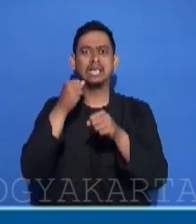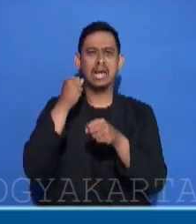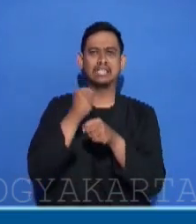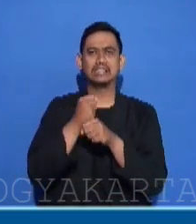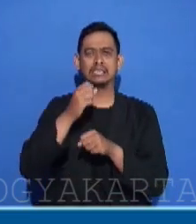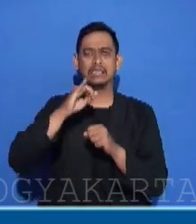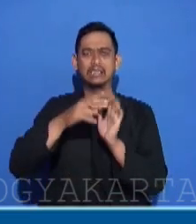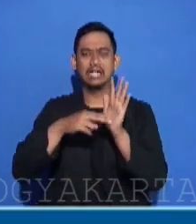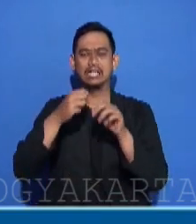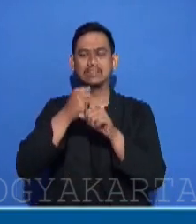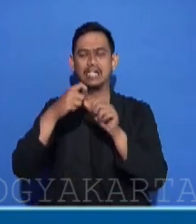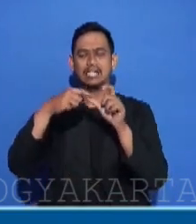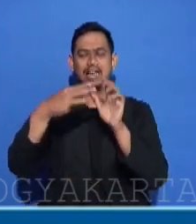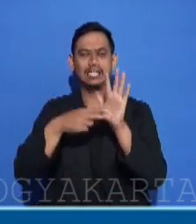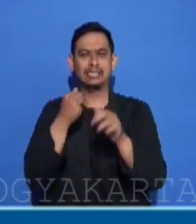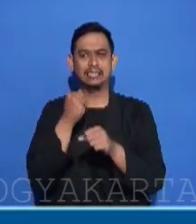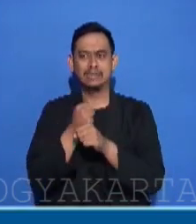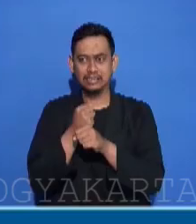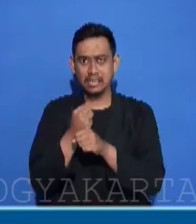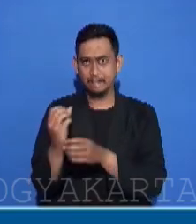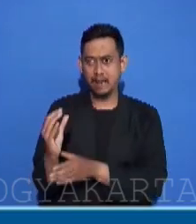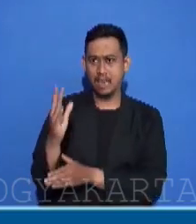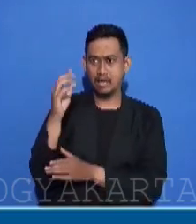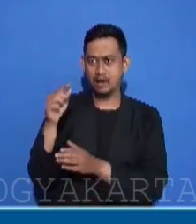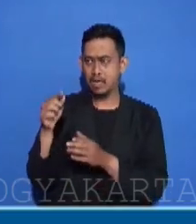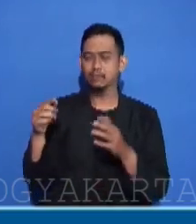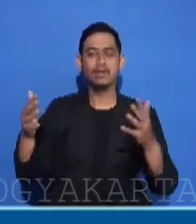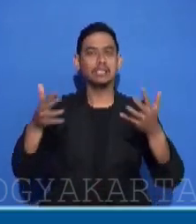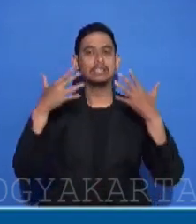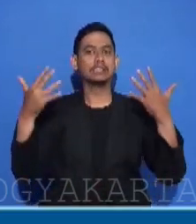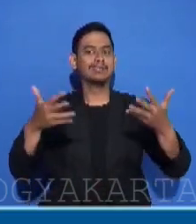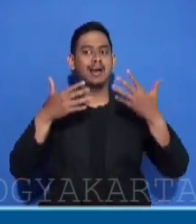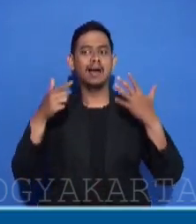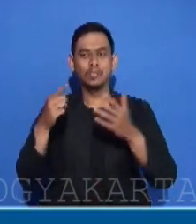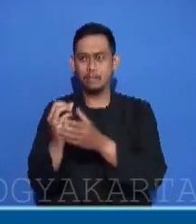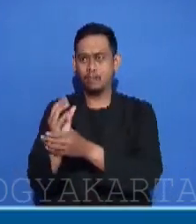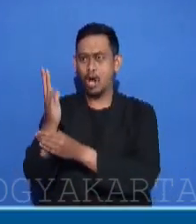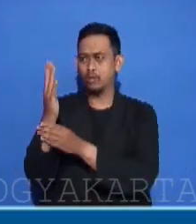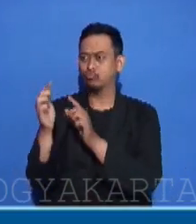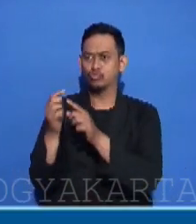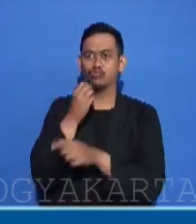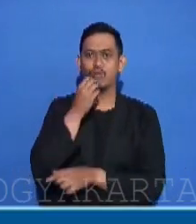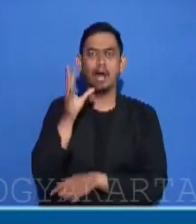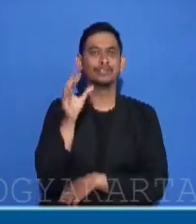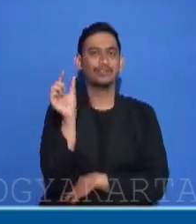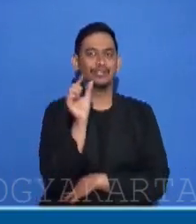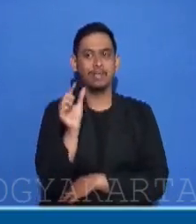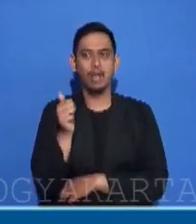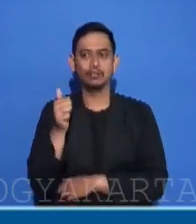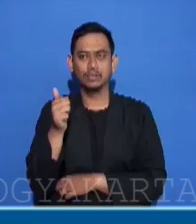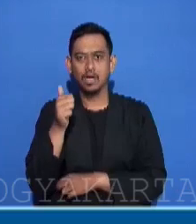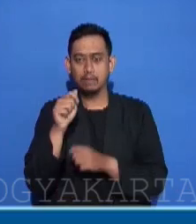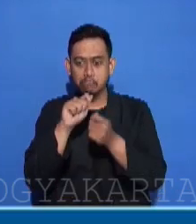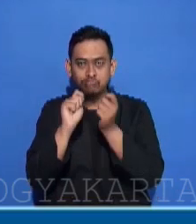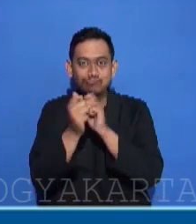tanaman meniko mujudaken tanaman paseren ingkang gadah segar Sae Wengi Ungu Lan asring Dados Ijem ijeman ing